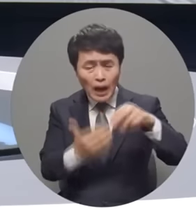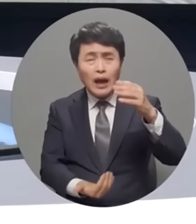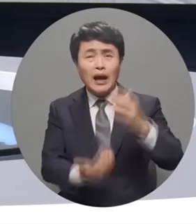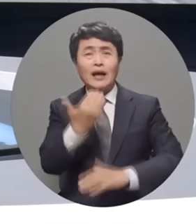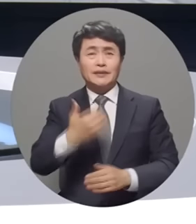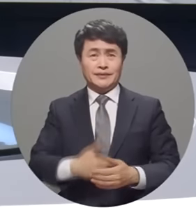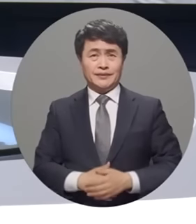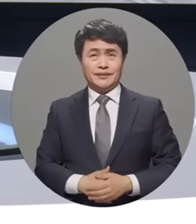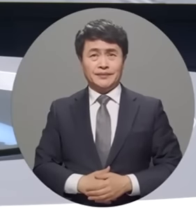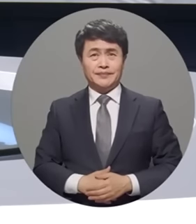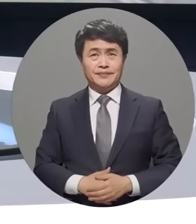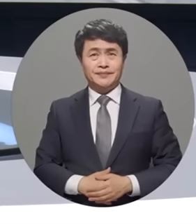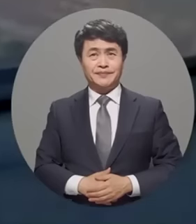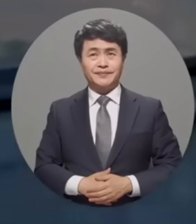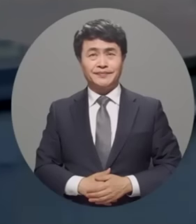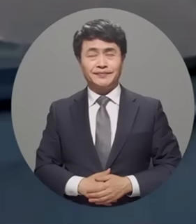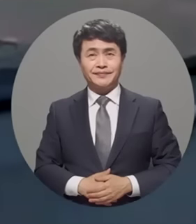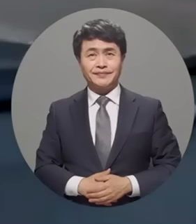전하겠습니다.